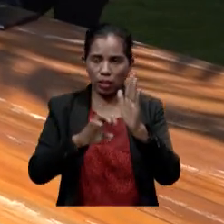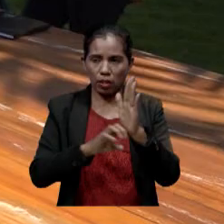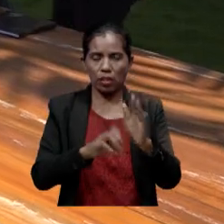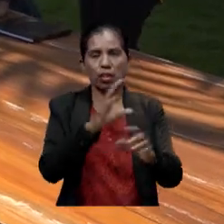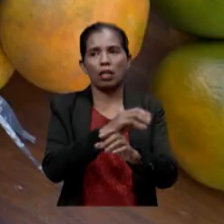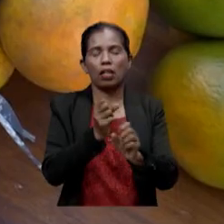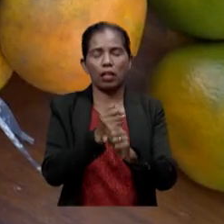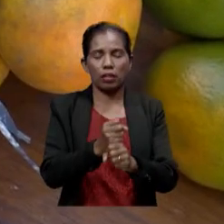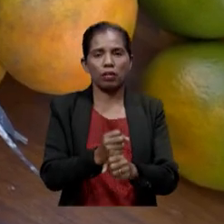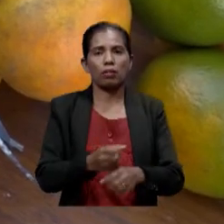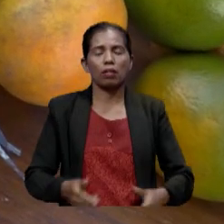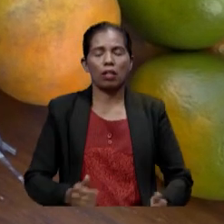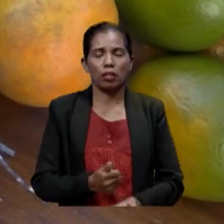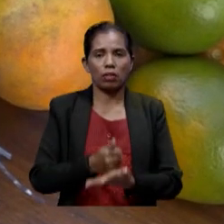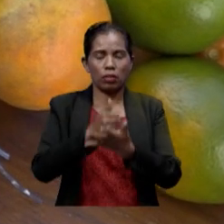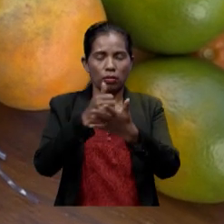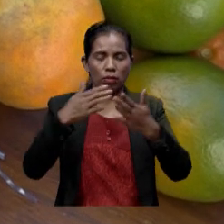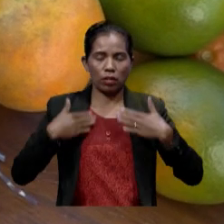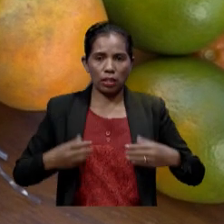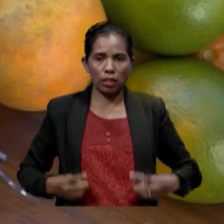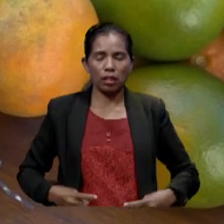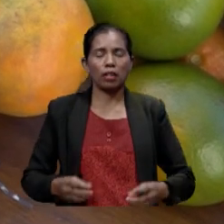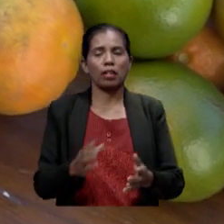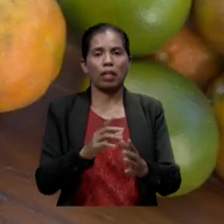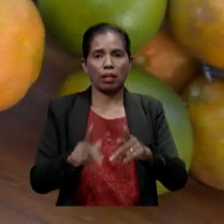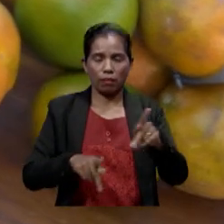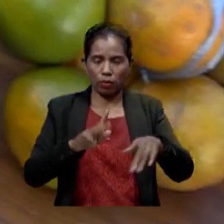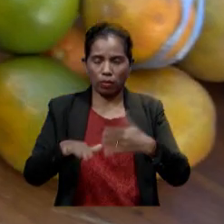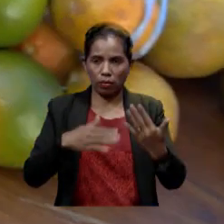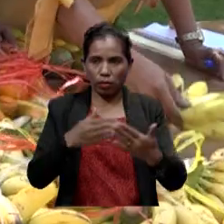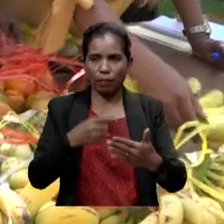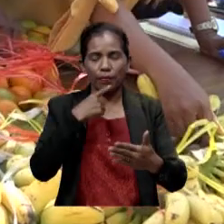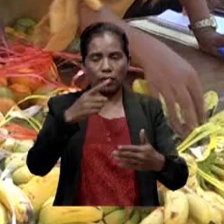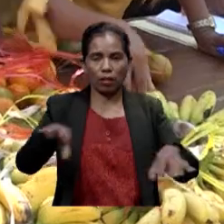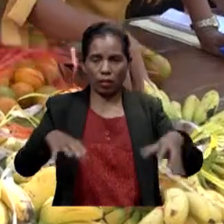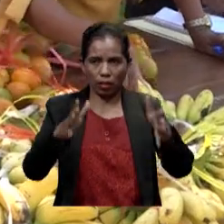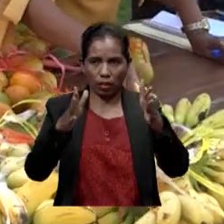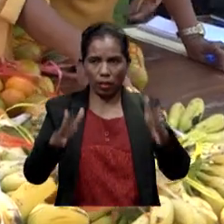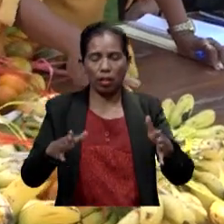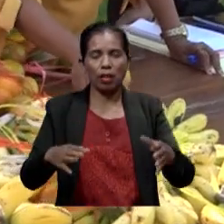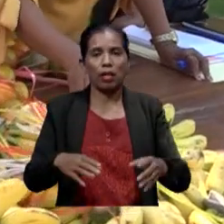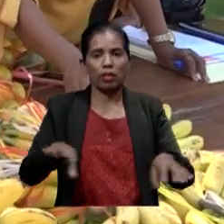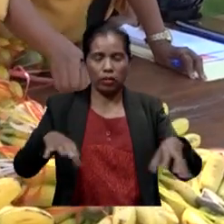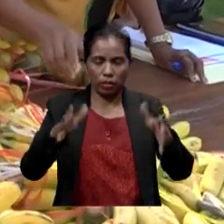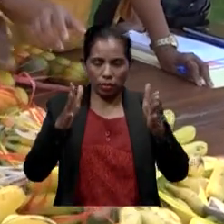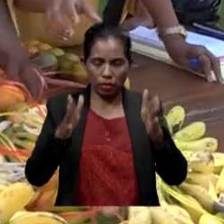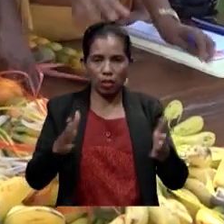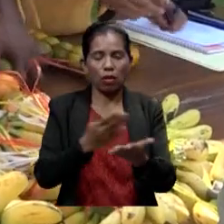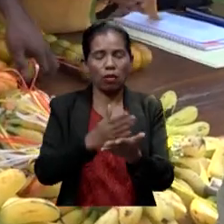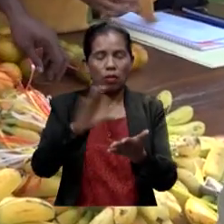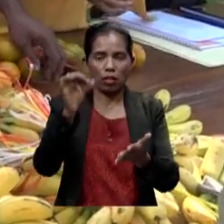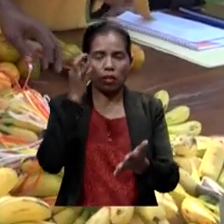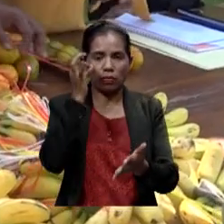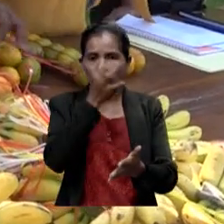atu valoriza dignidade humana. Mas kenune kada lorong Presidente Republika orienta funcionario Palácio Presidencial atu sosa aifuan husi